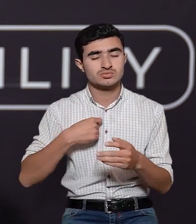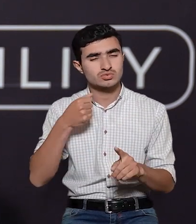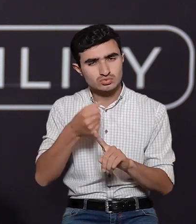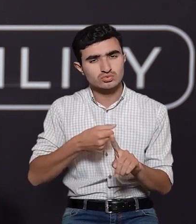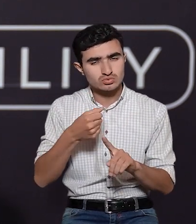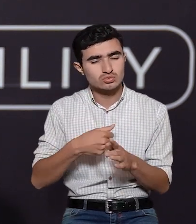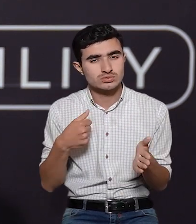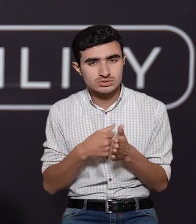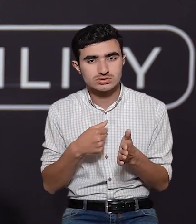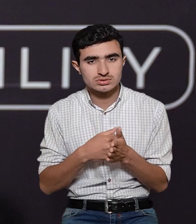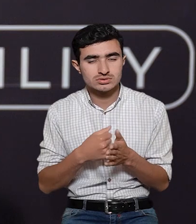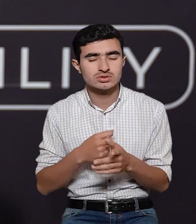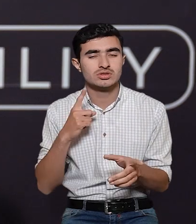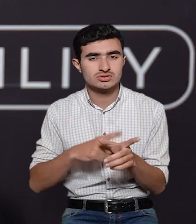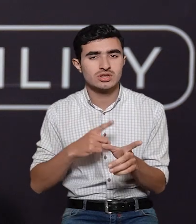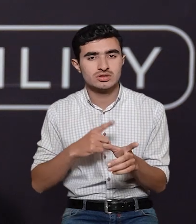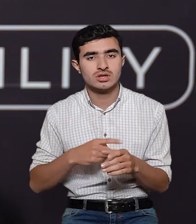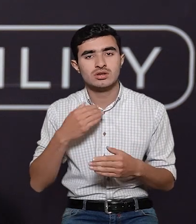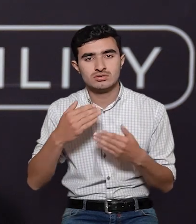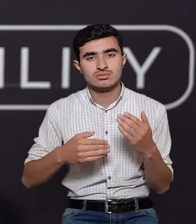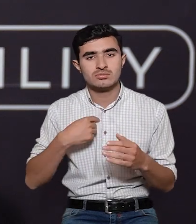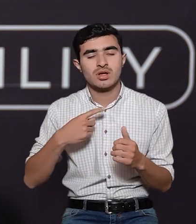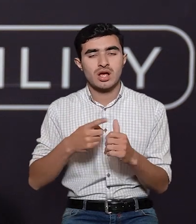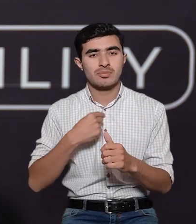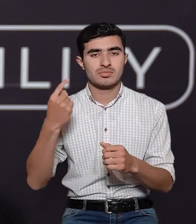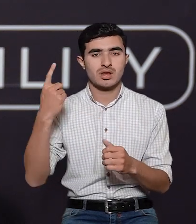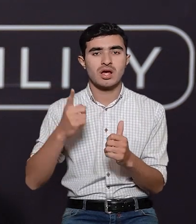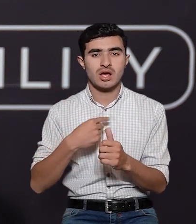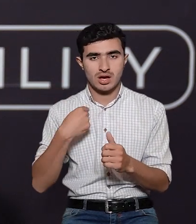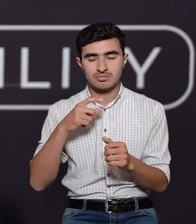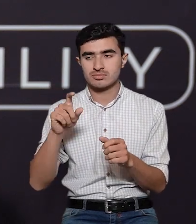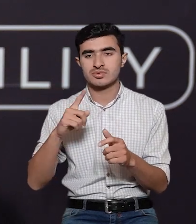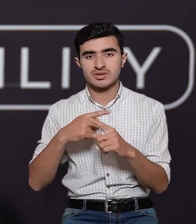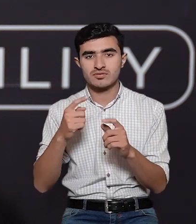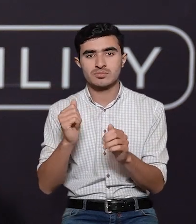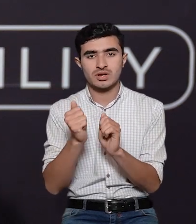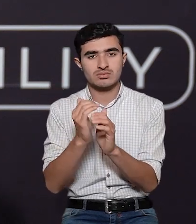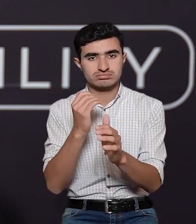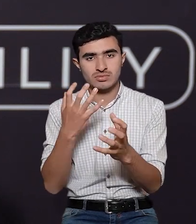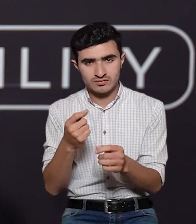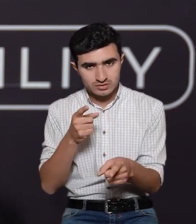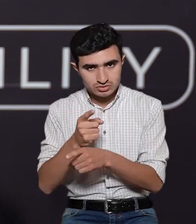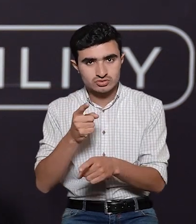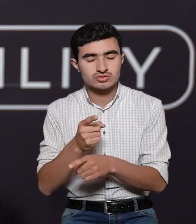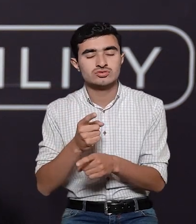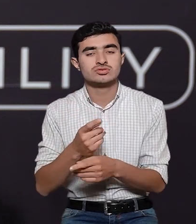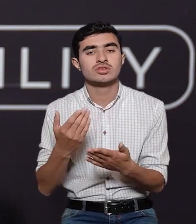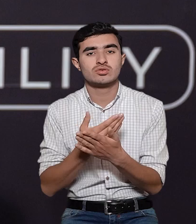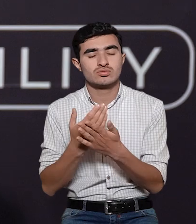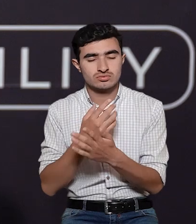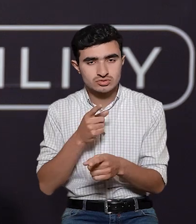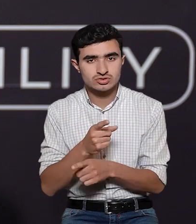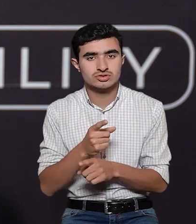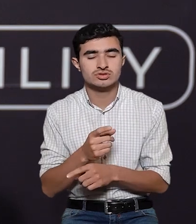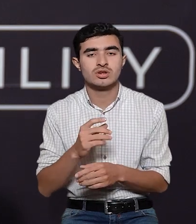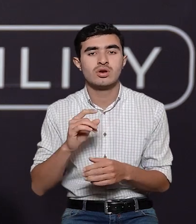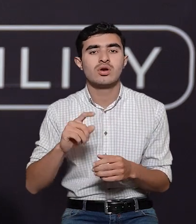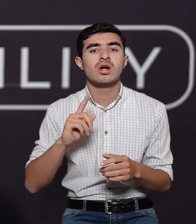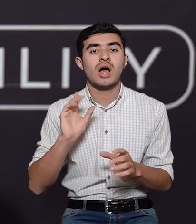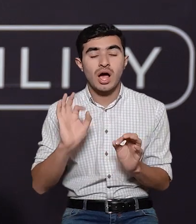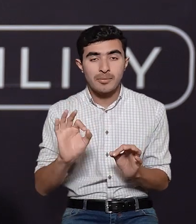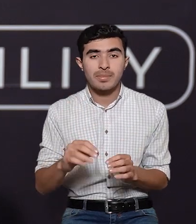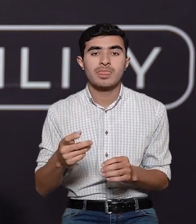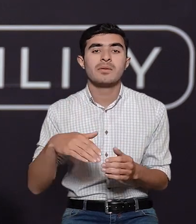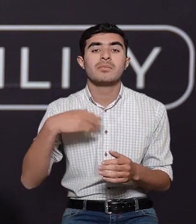کیے، کافی سال کوشش کرتے رہے کہ جو موجودہ ہمارے محکمے ہیں کچھ وہ یہ کام کریں، ان کو ہم ٹرین کر دیں۔ آخرکار